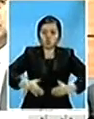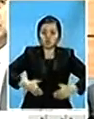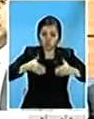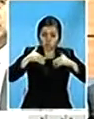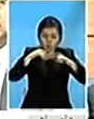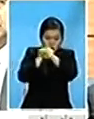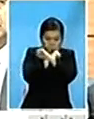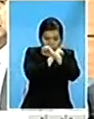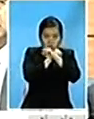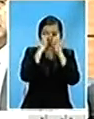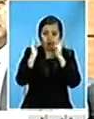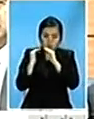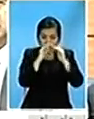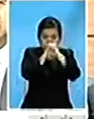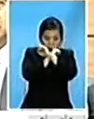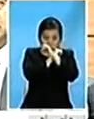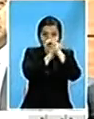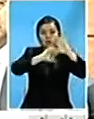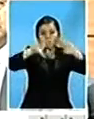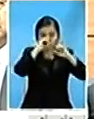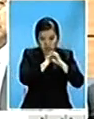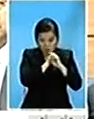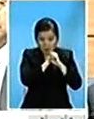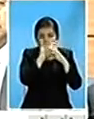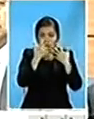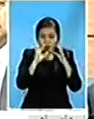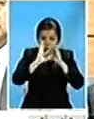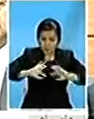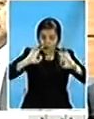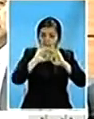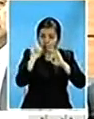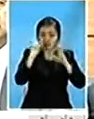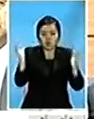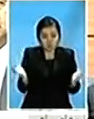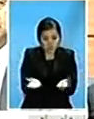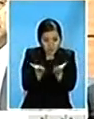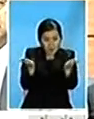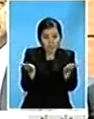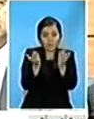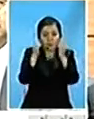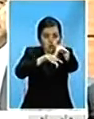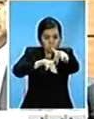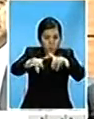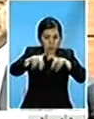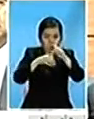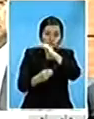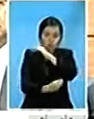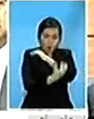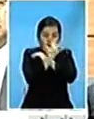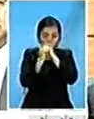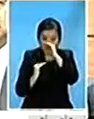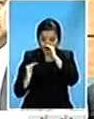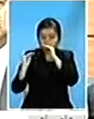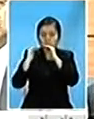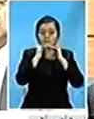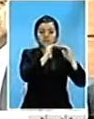ครับปกป้องสิทธิของประชาชนและที่สำคัญก็คือส่งเสริมให้ประชาชนเนี่ยมีโอกาสเท่าเทียมกัน